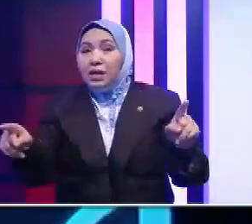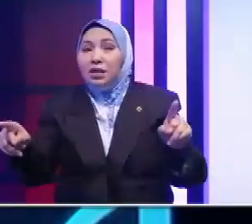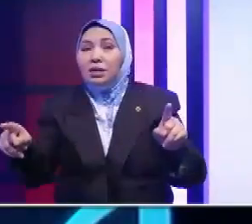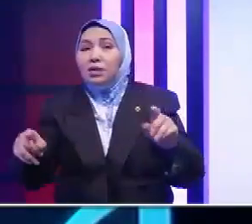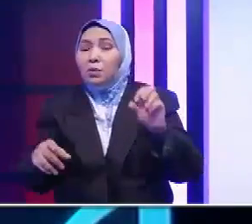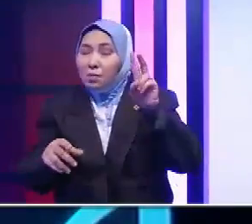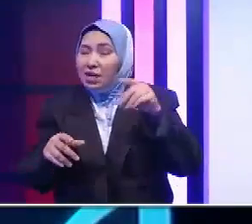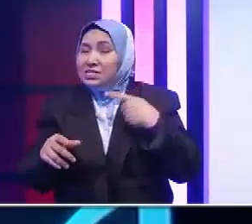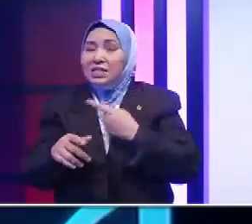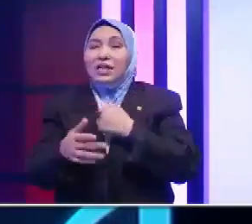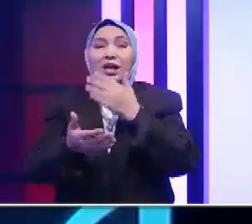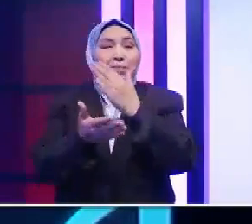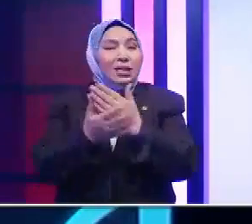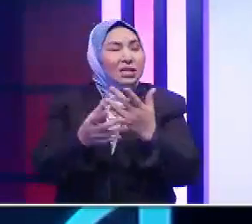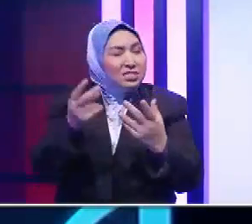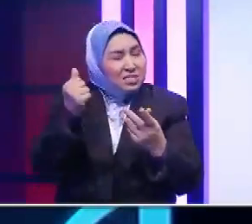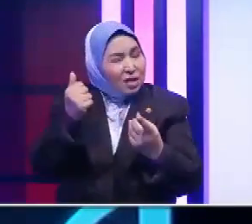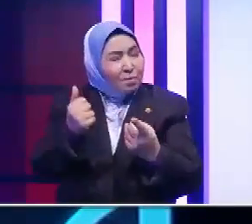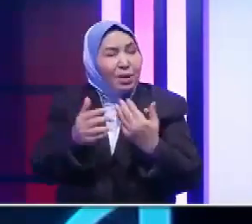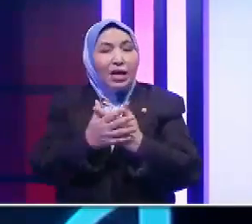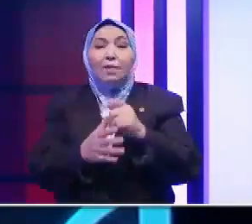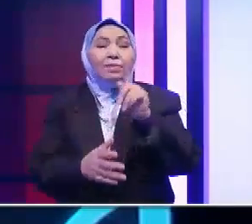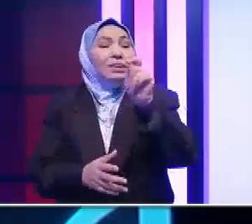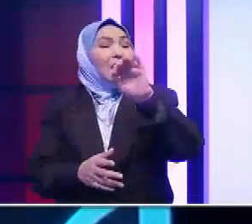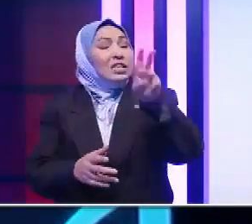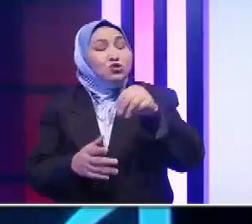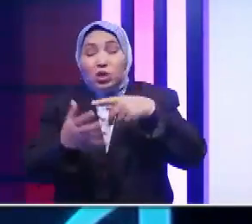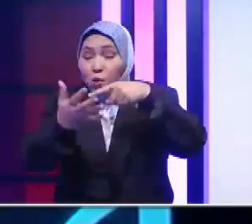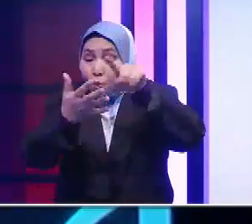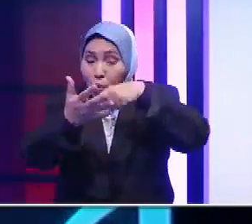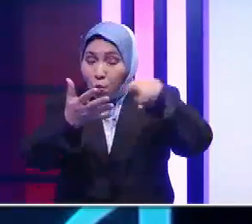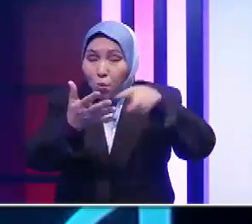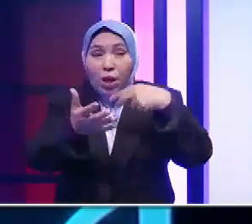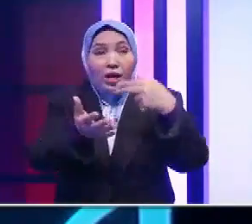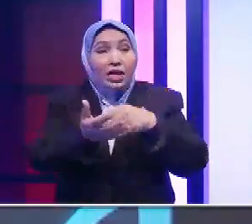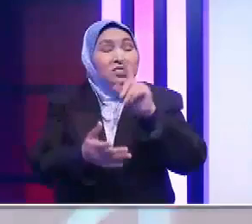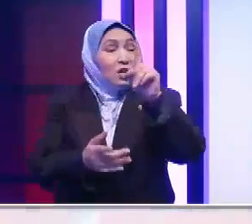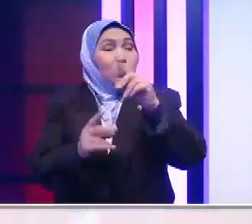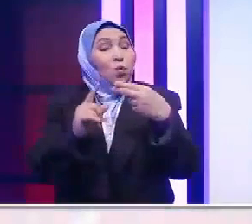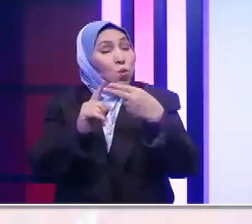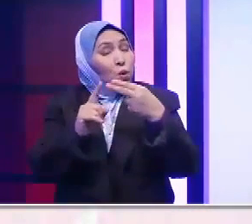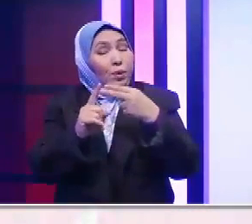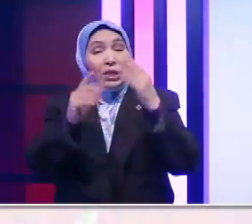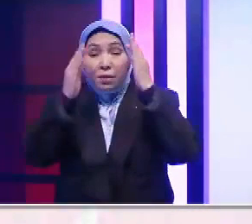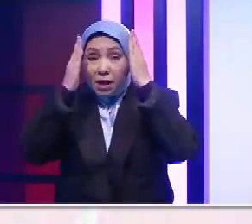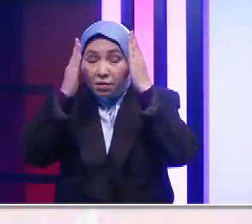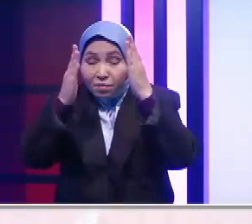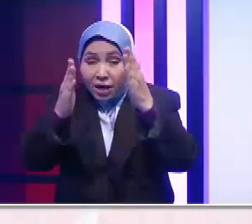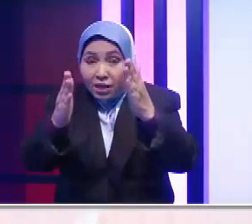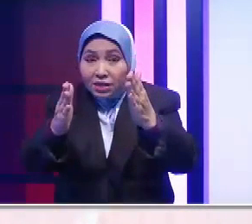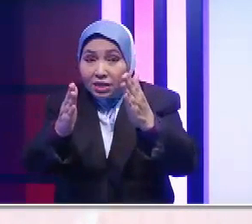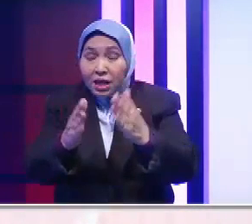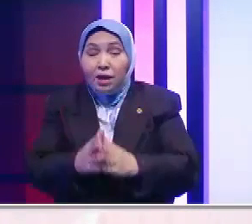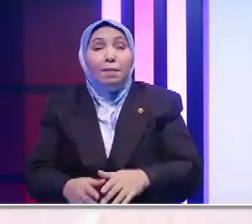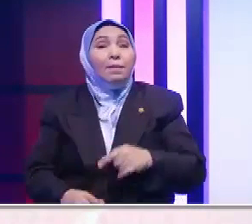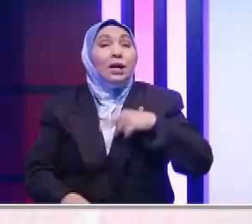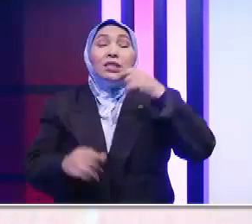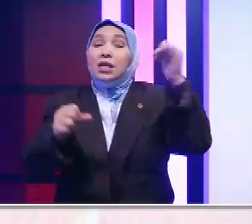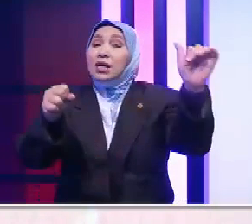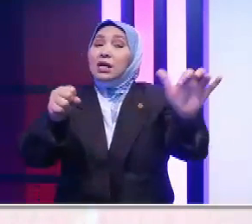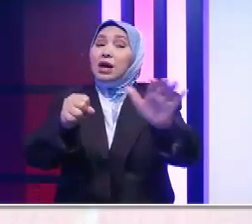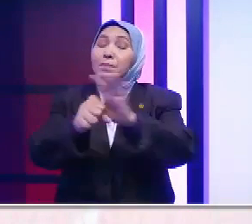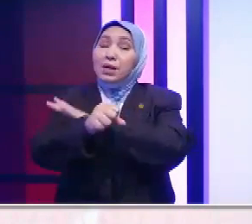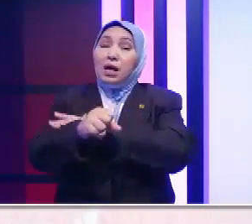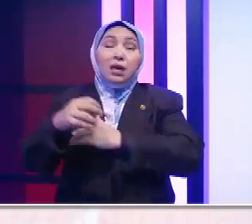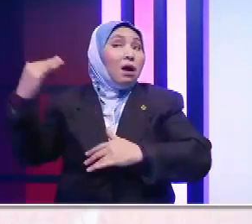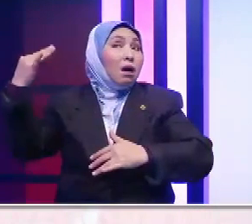Kita nak singgah sekejap saja dalam ruangan tajwid, ulang kaji kita. Ya. Ada satu huruf yang perlu kita beri perhatian, iaitulah menyempurnakan